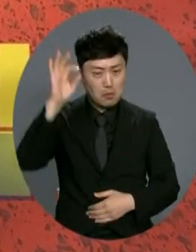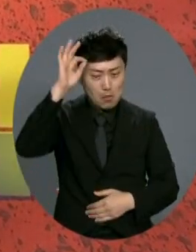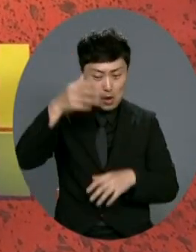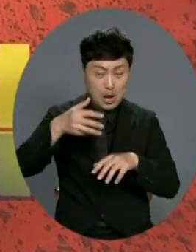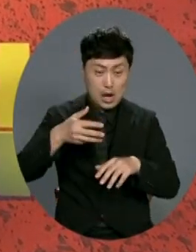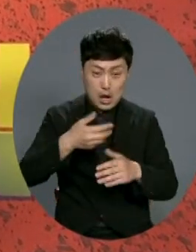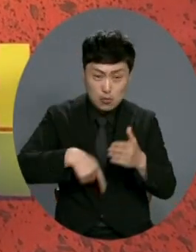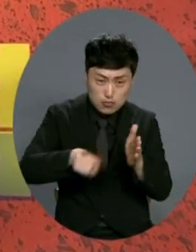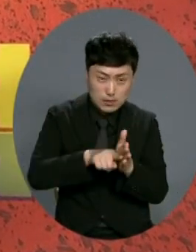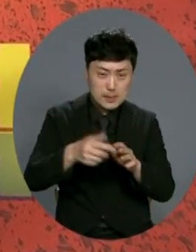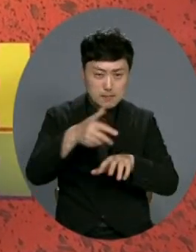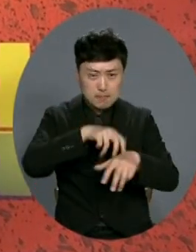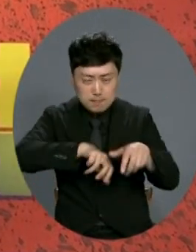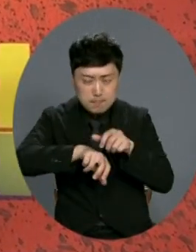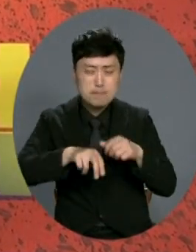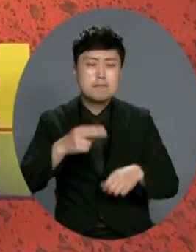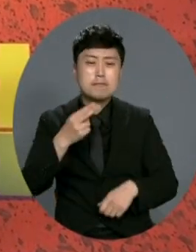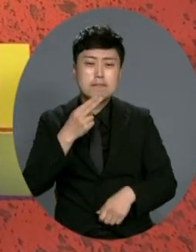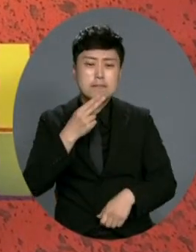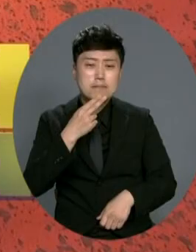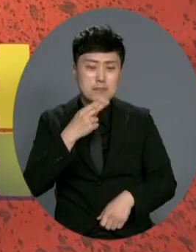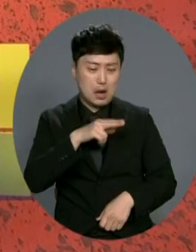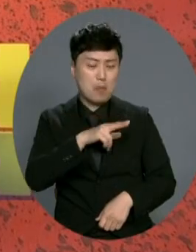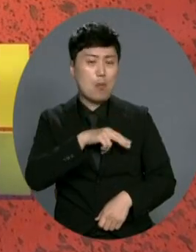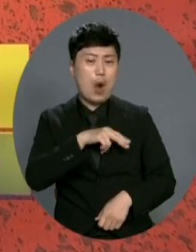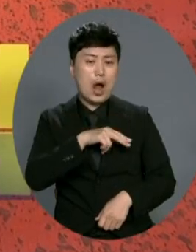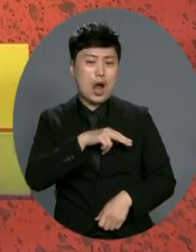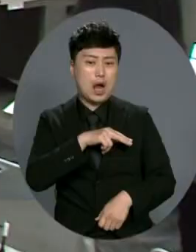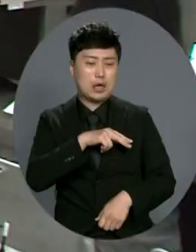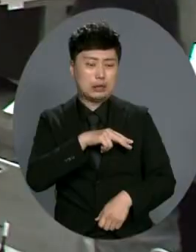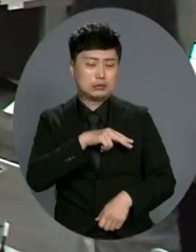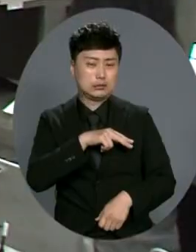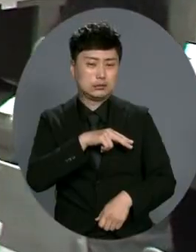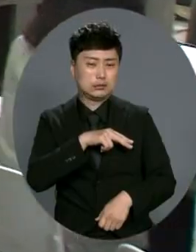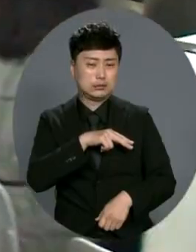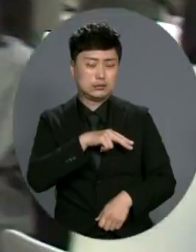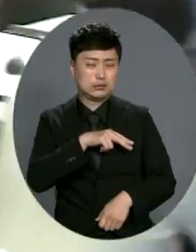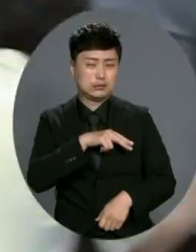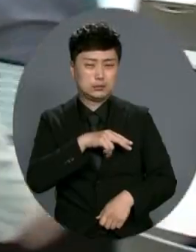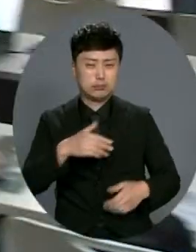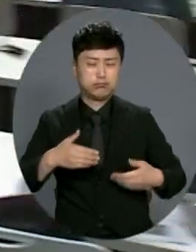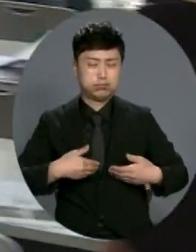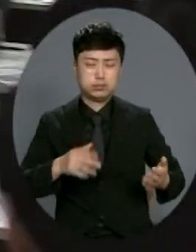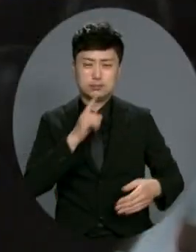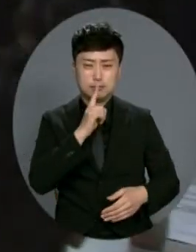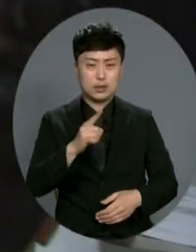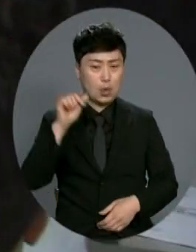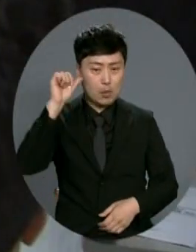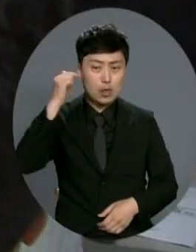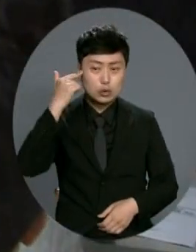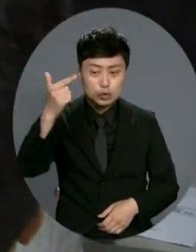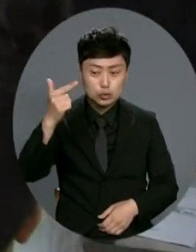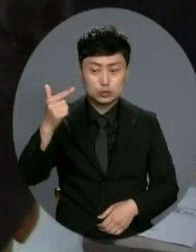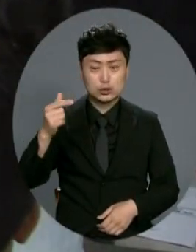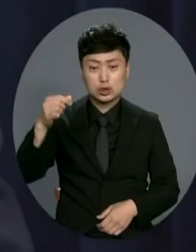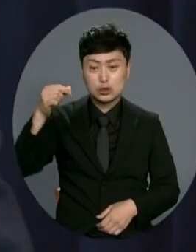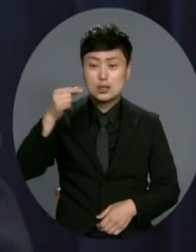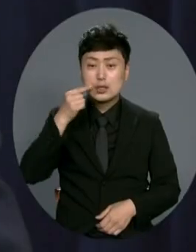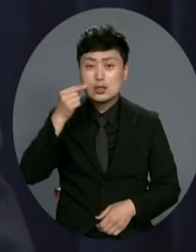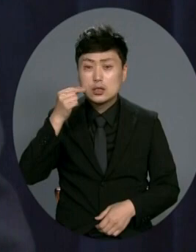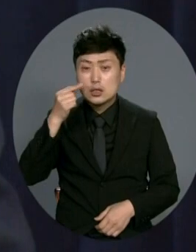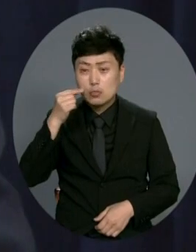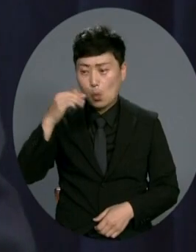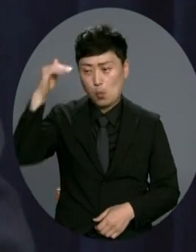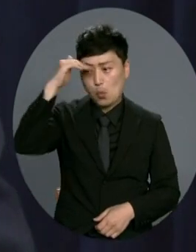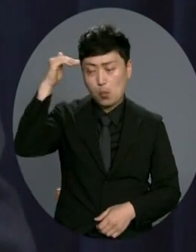않는 포항시의회 의원들은 필요치 않습니다. 한편 5박 6일간 후쿠시마를 둘러본 시찰단은 브리핑을